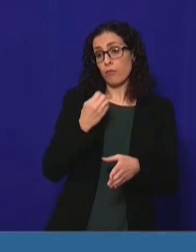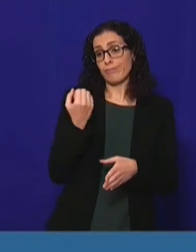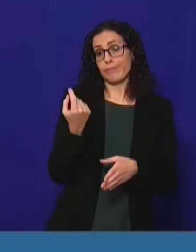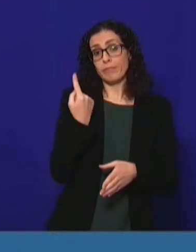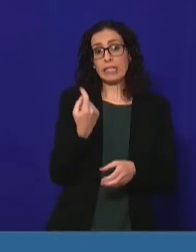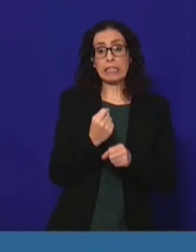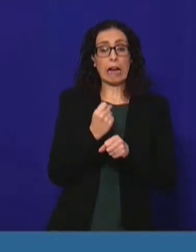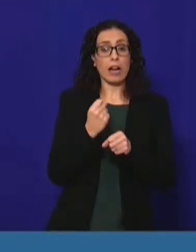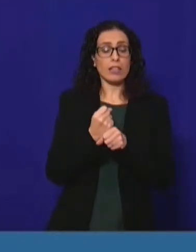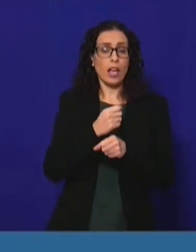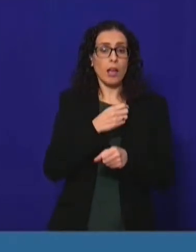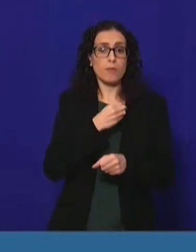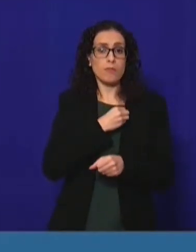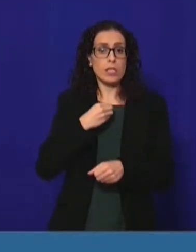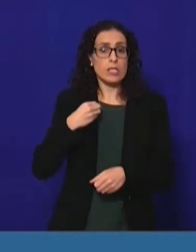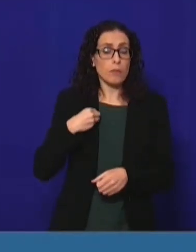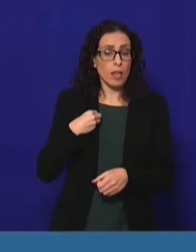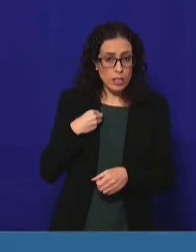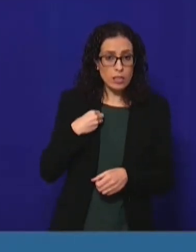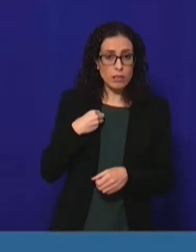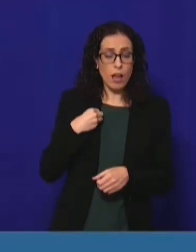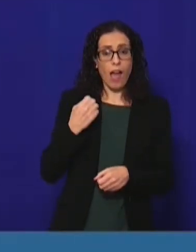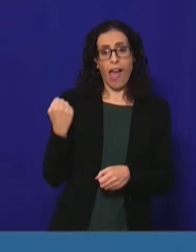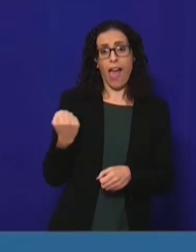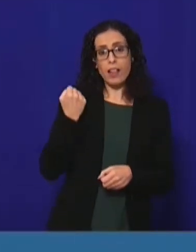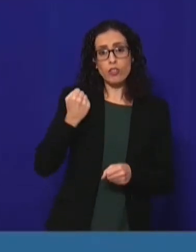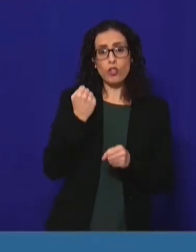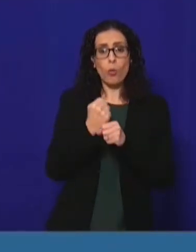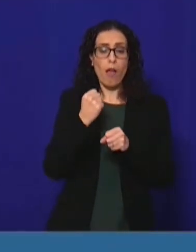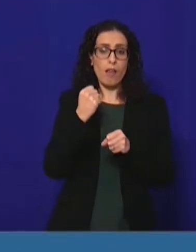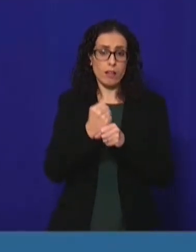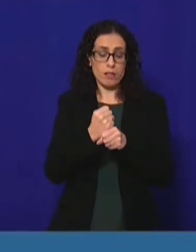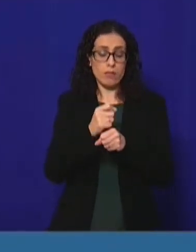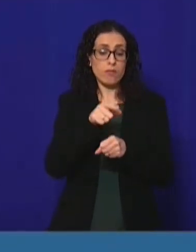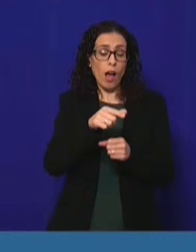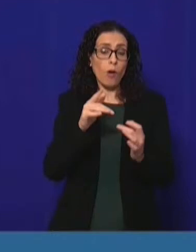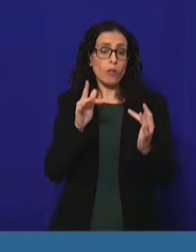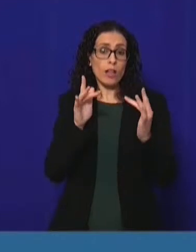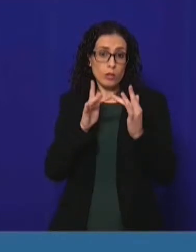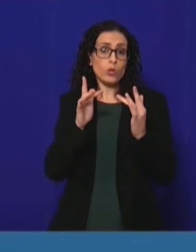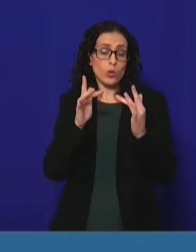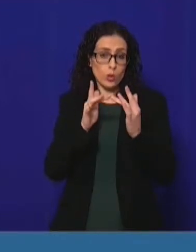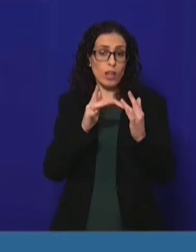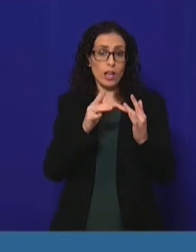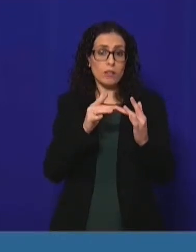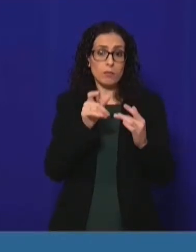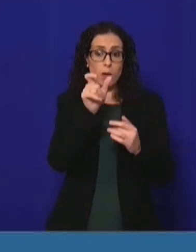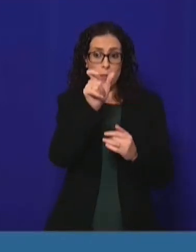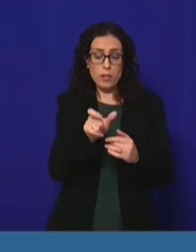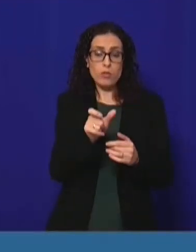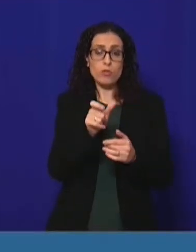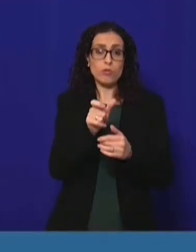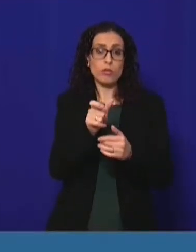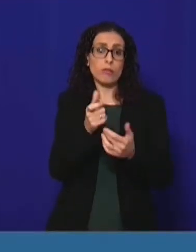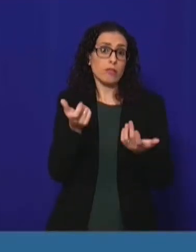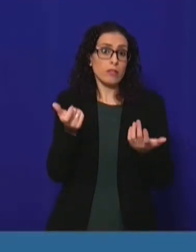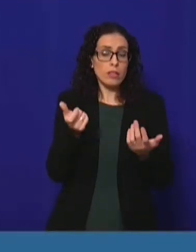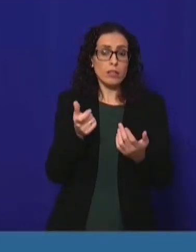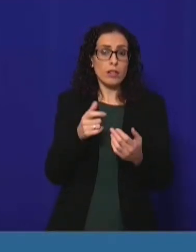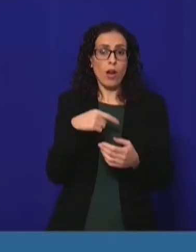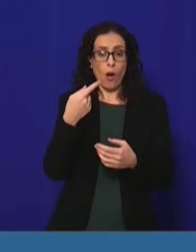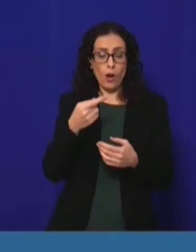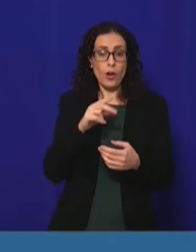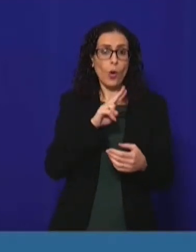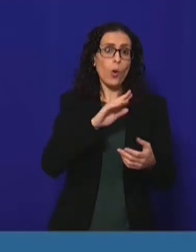tifhmu healthcare workers ukoll ikunu qegħdin esposti għal situazzjoni soċjali bħal kwalinkwa persuna